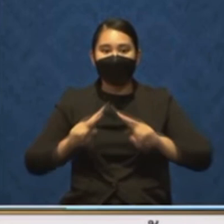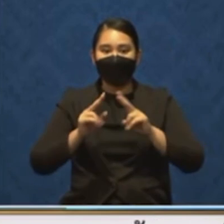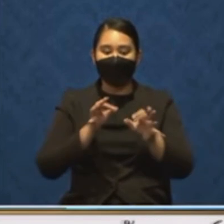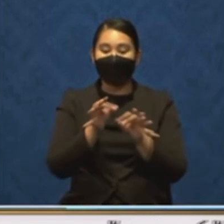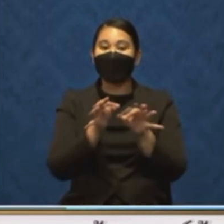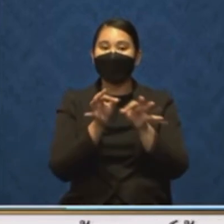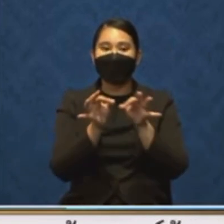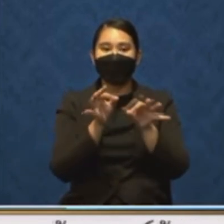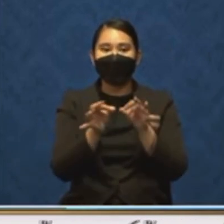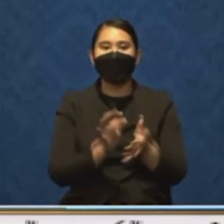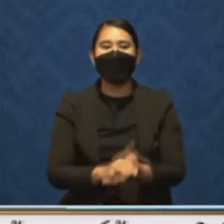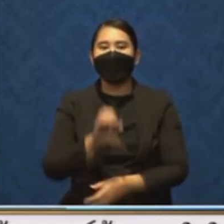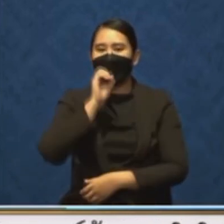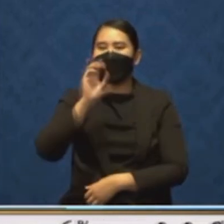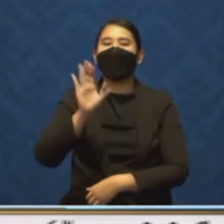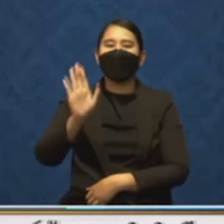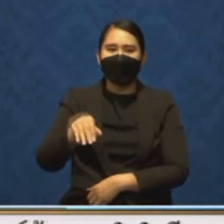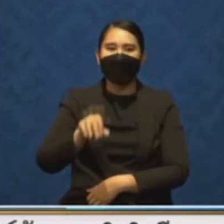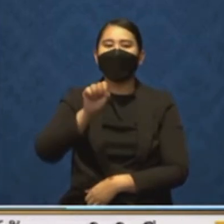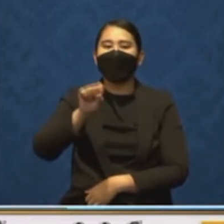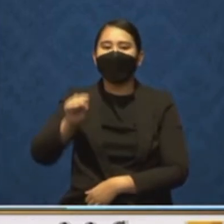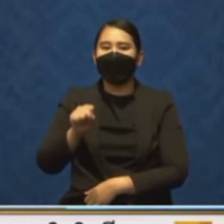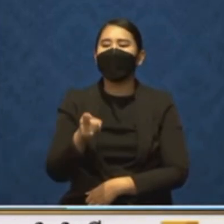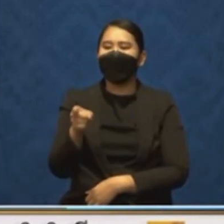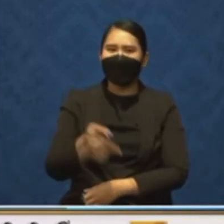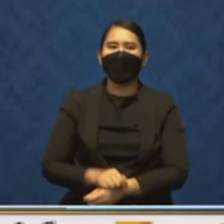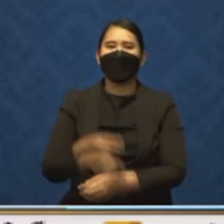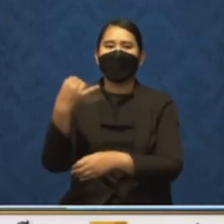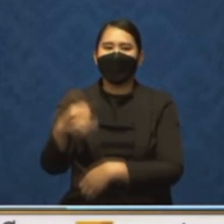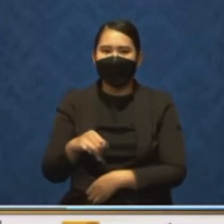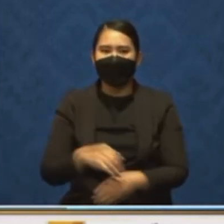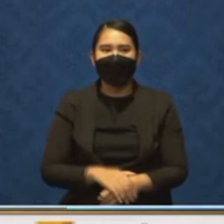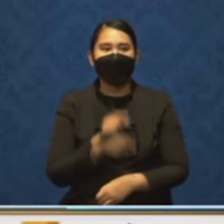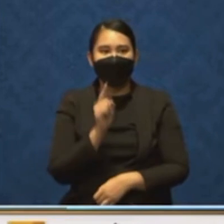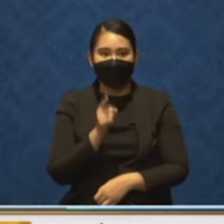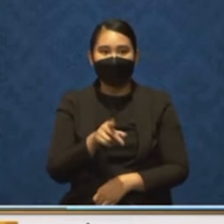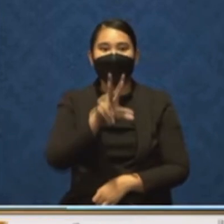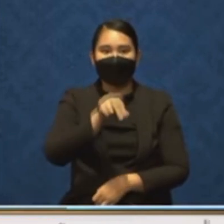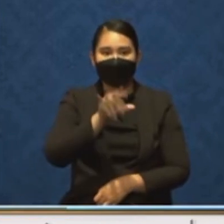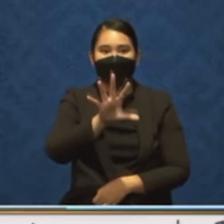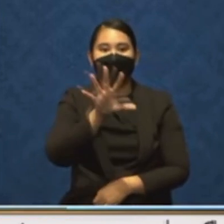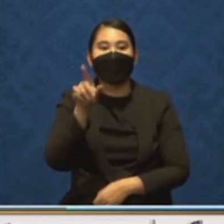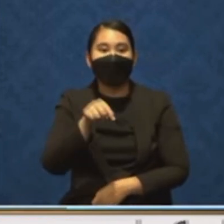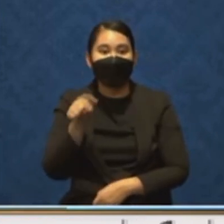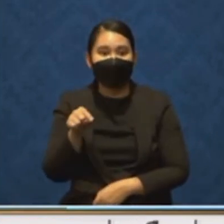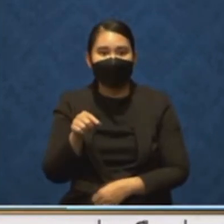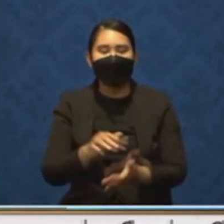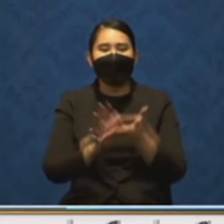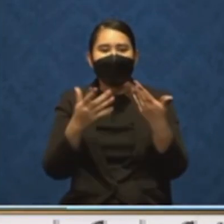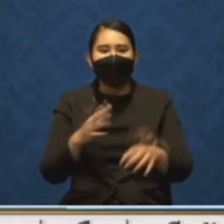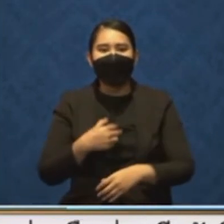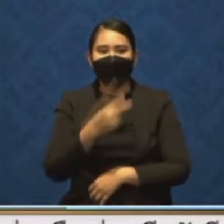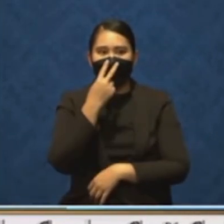มันบอกคุณสรภพคุณอ่ะคำนวณผิดจริงๆมันแค่สามสิบห้าเปอร์เซ็นเพราะผมไปดู